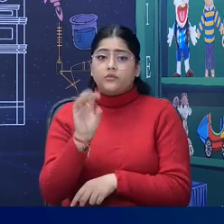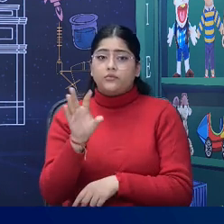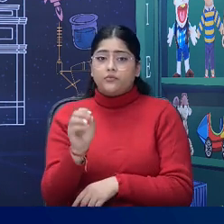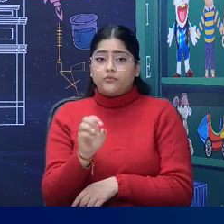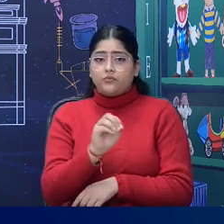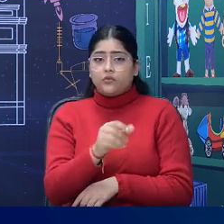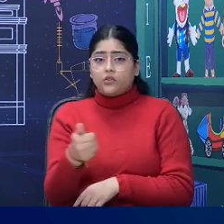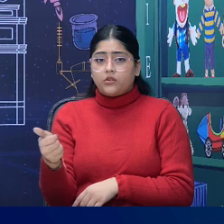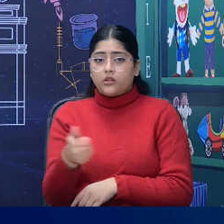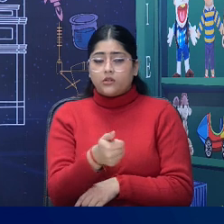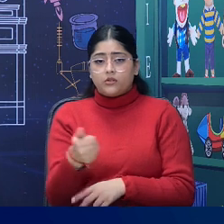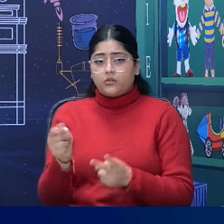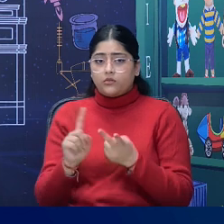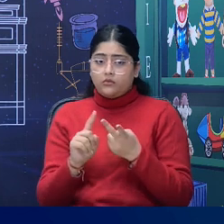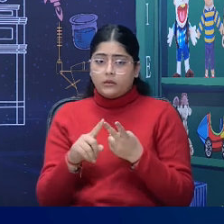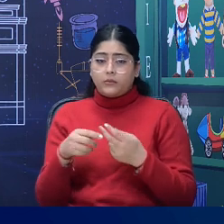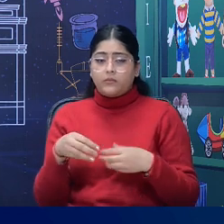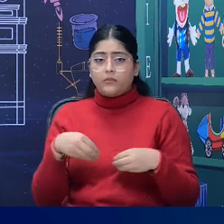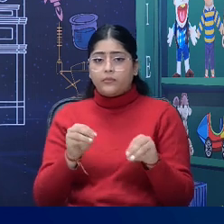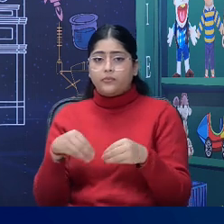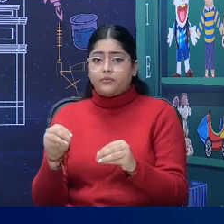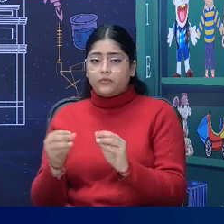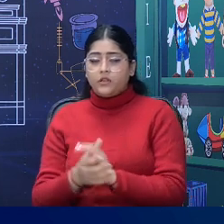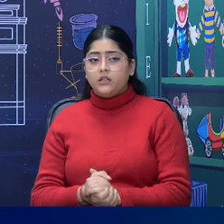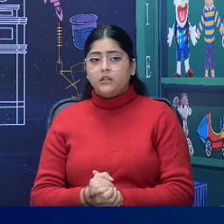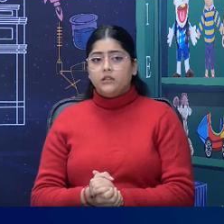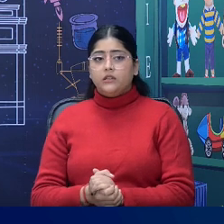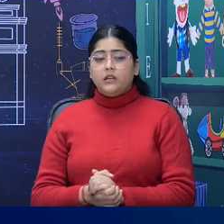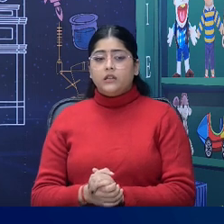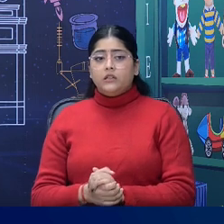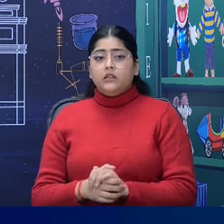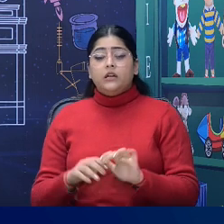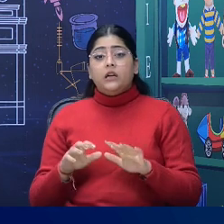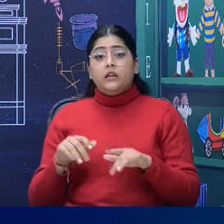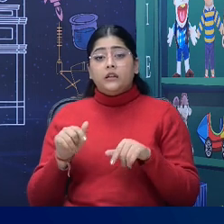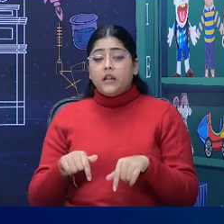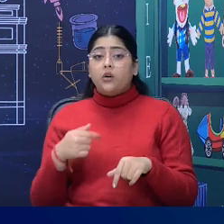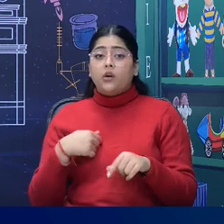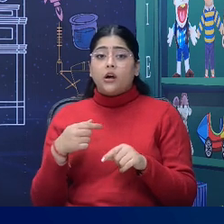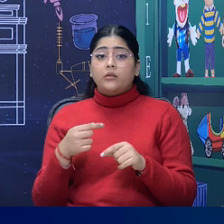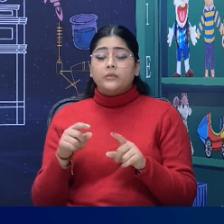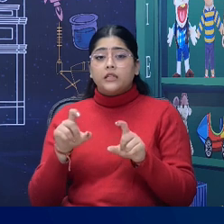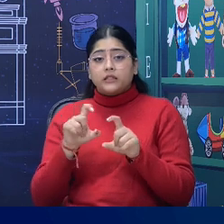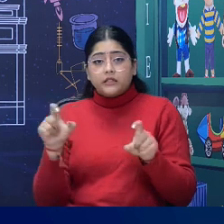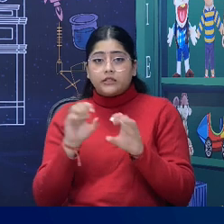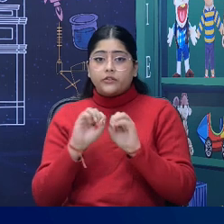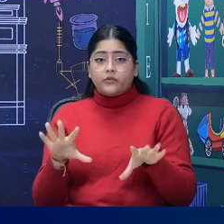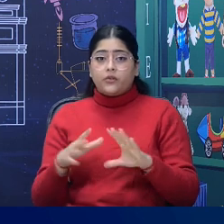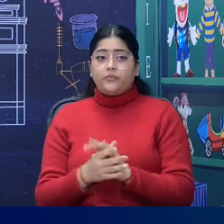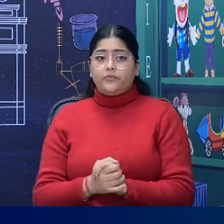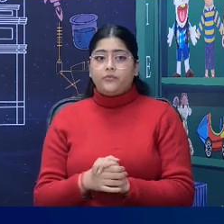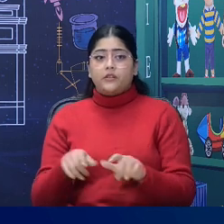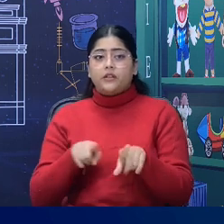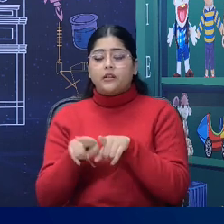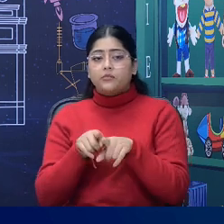लिए जी लेकिन ये कैसे अनफोल्ड होता है कैसे खुलता है वो अब हम इस व्यंग के माध्यम से जानेंगे तो जैसा कि स्क्रीन पर